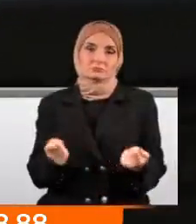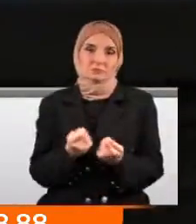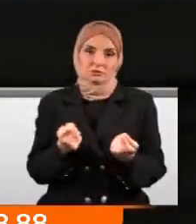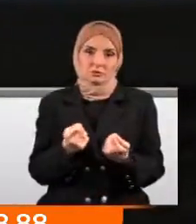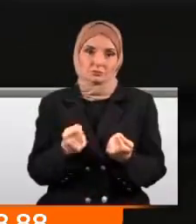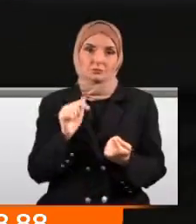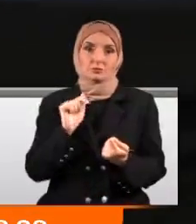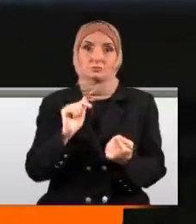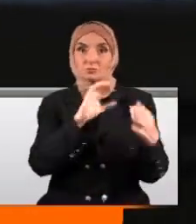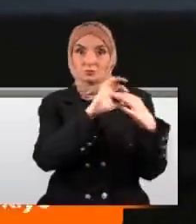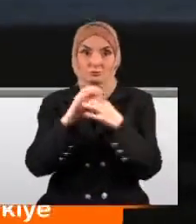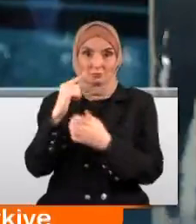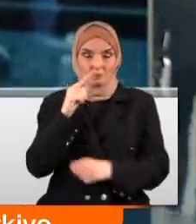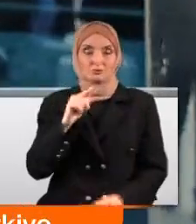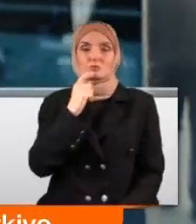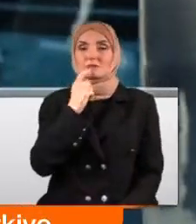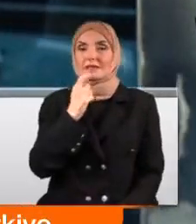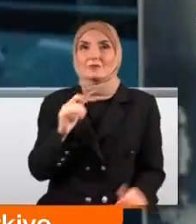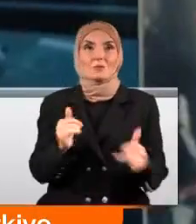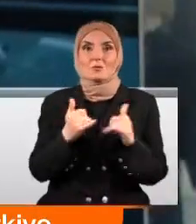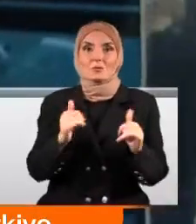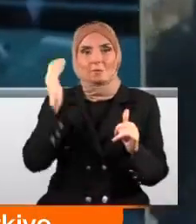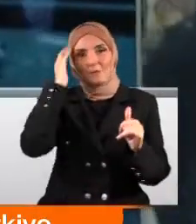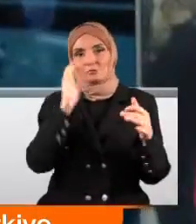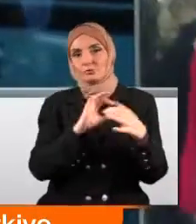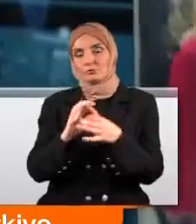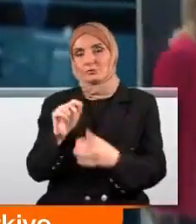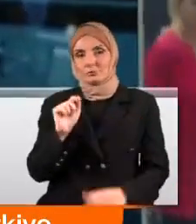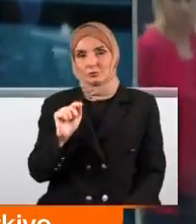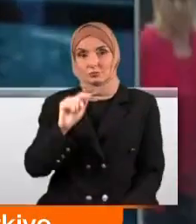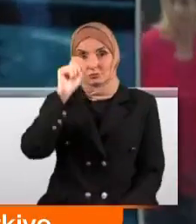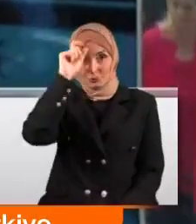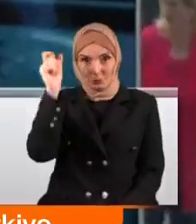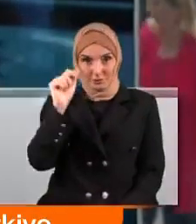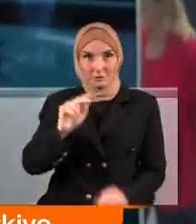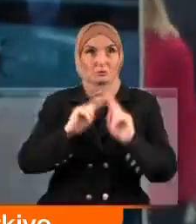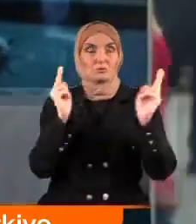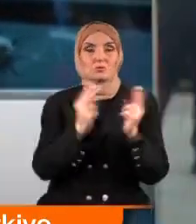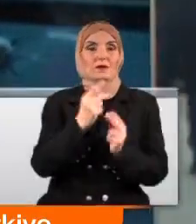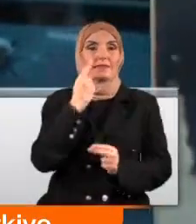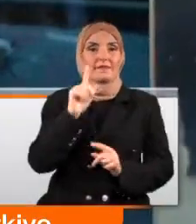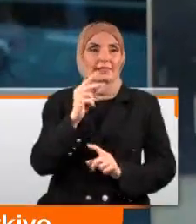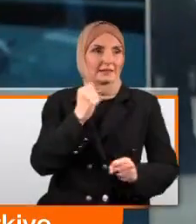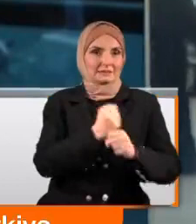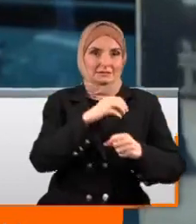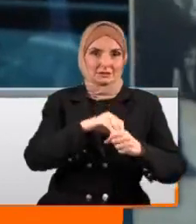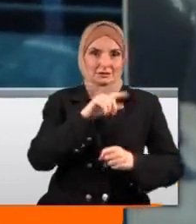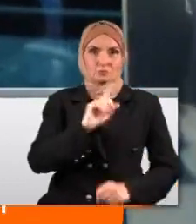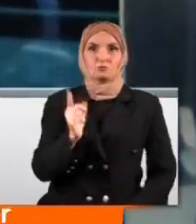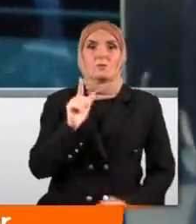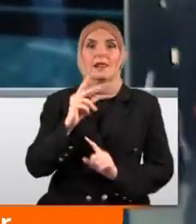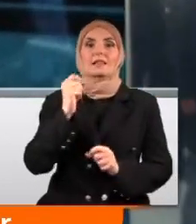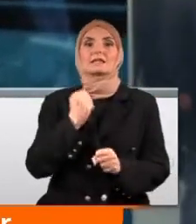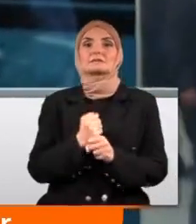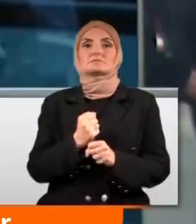yılki kutlamaların teması oldu. Türkiye'yi Dünya Devletler Ligi'nde Süper Lig oyuncusu haline getiren